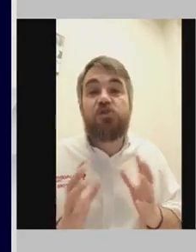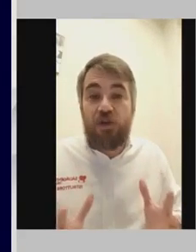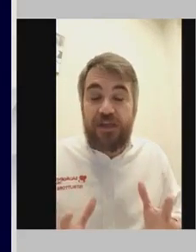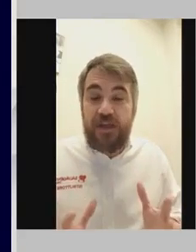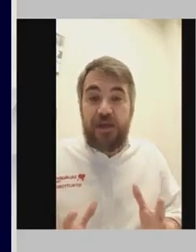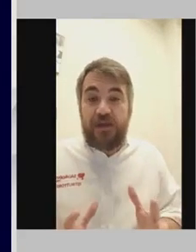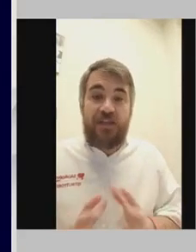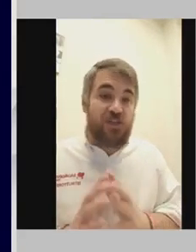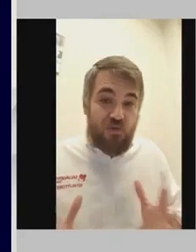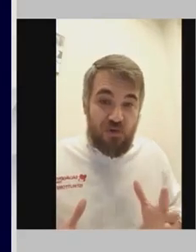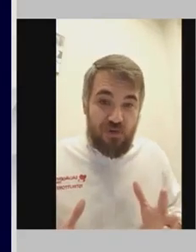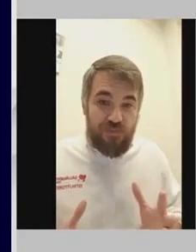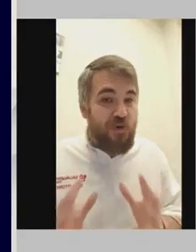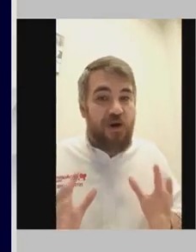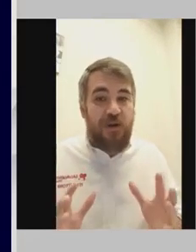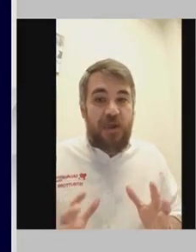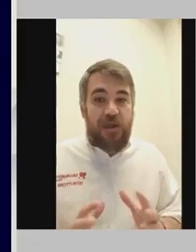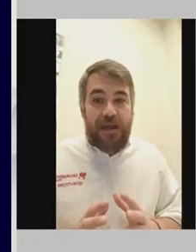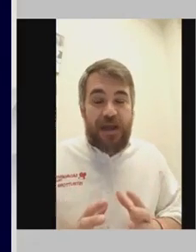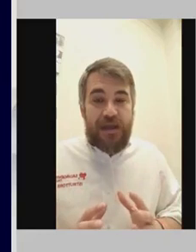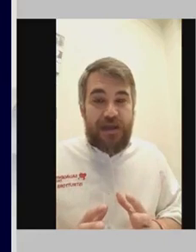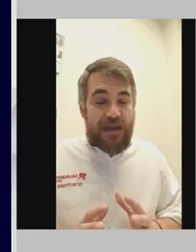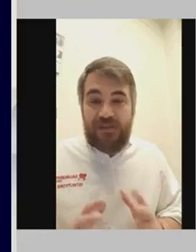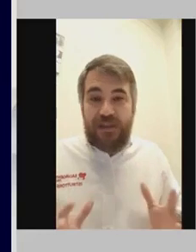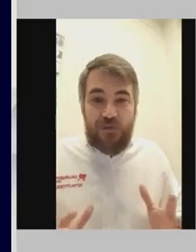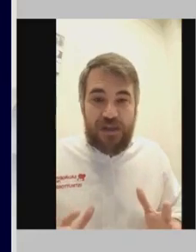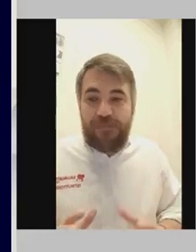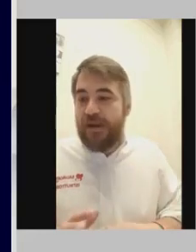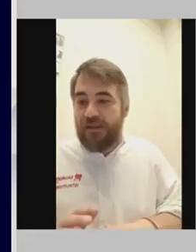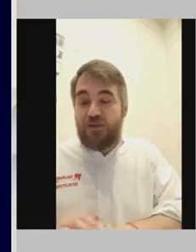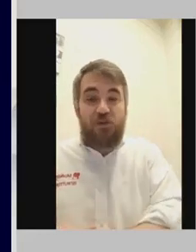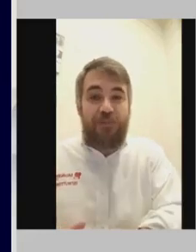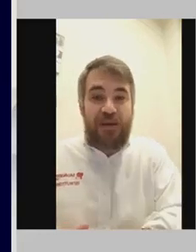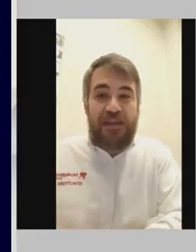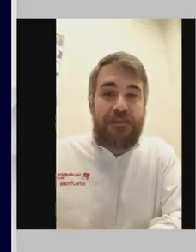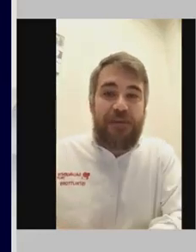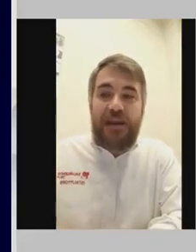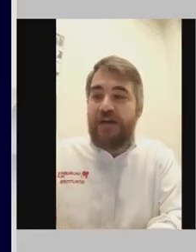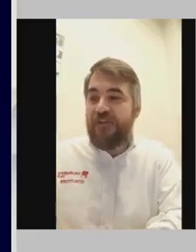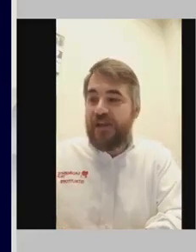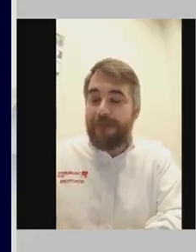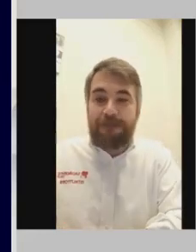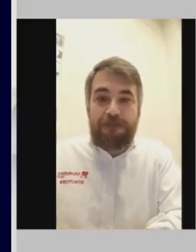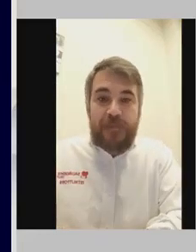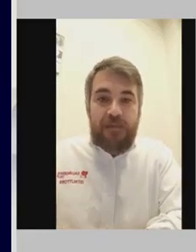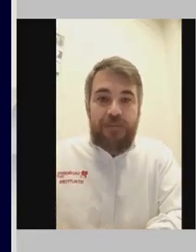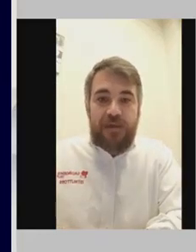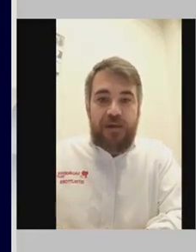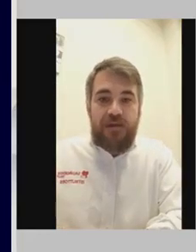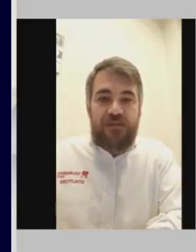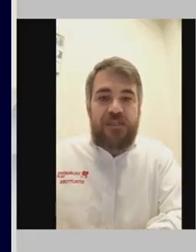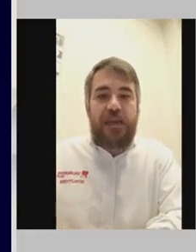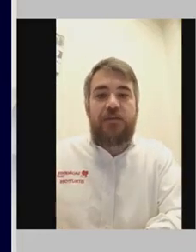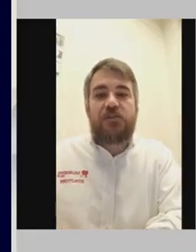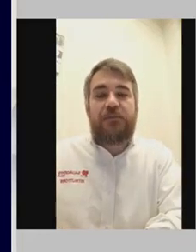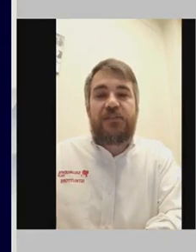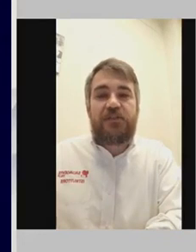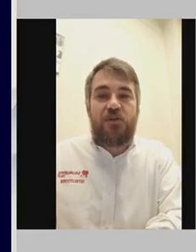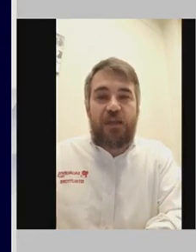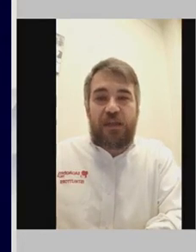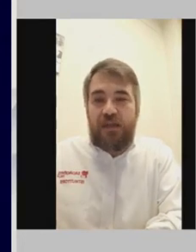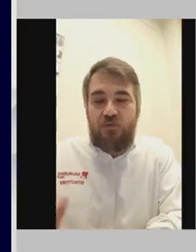da soli nessuno può andare da qualche parte. Io sono in partenza per l'Africa per visitare le